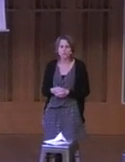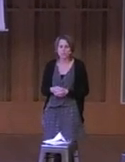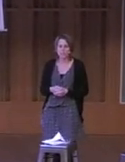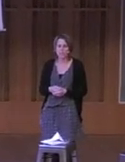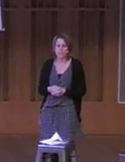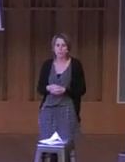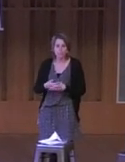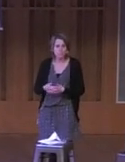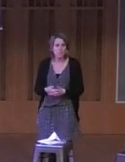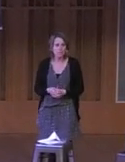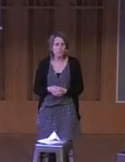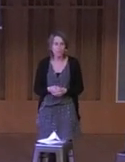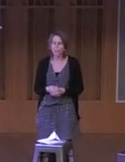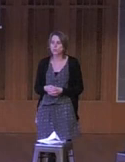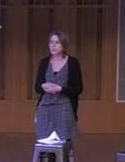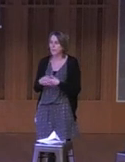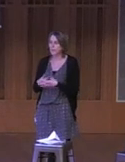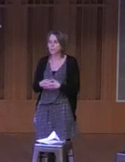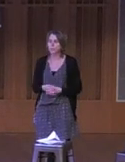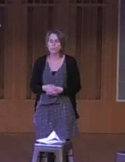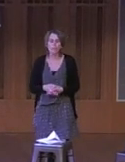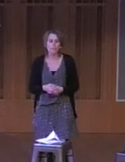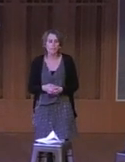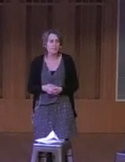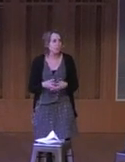il·lusió poder participar en el concurs,